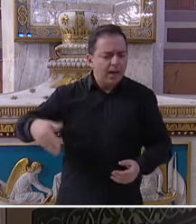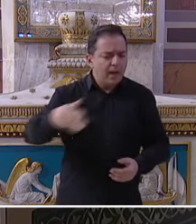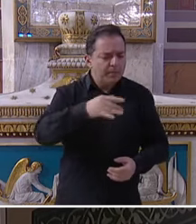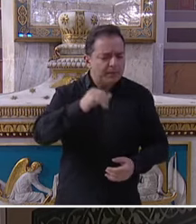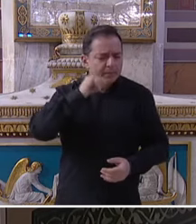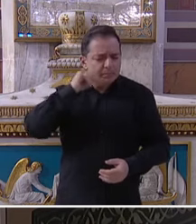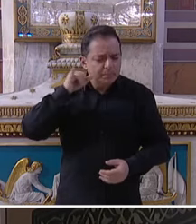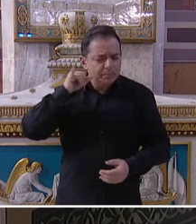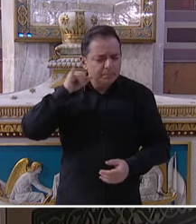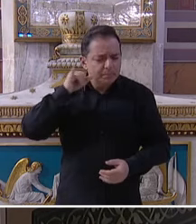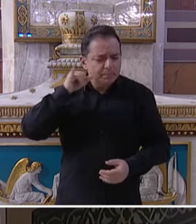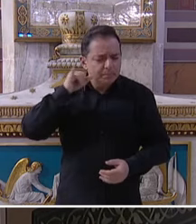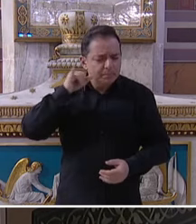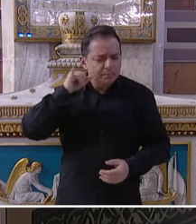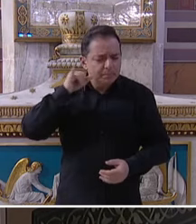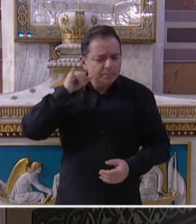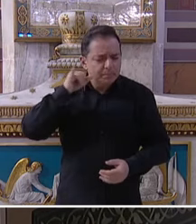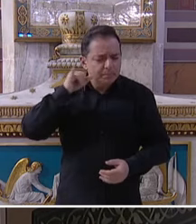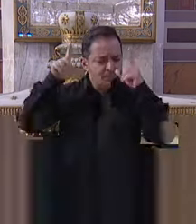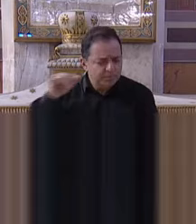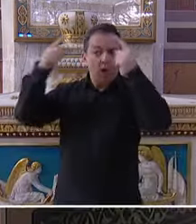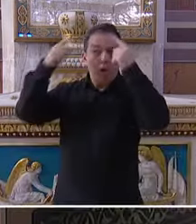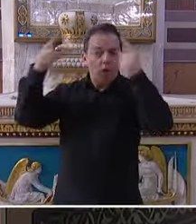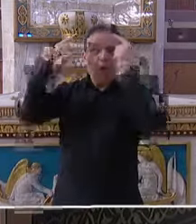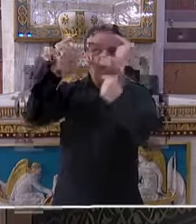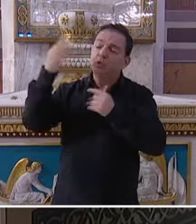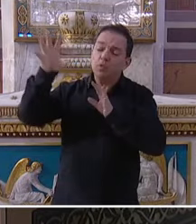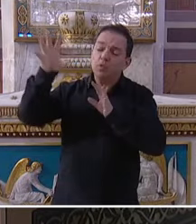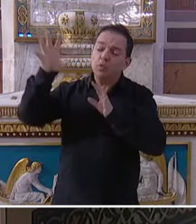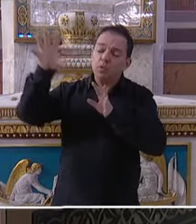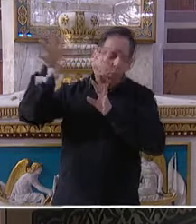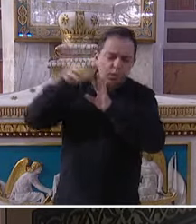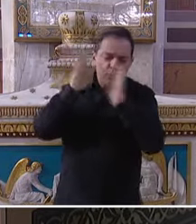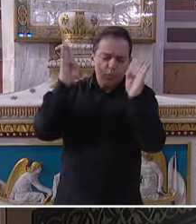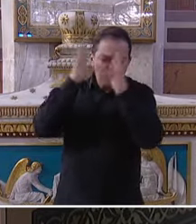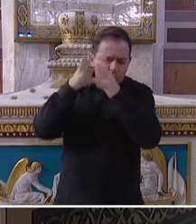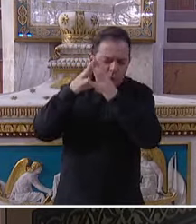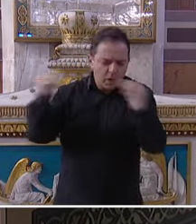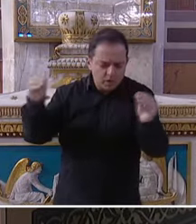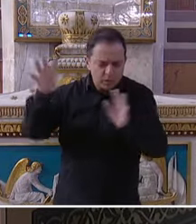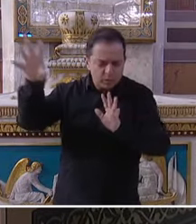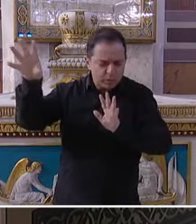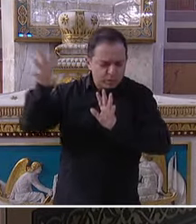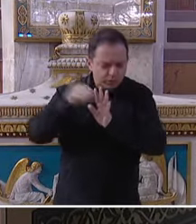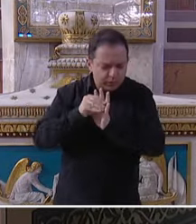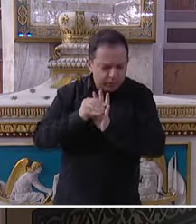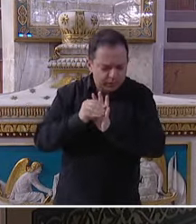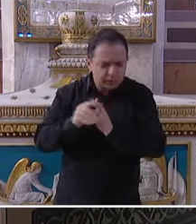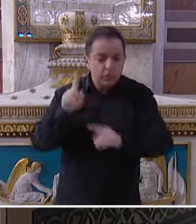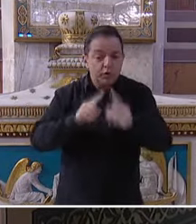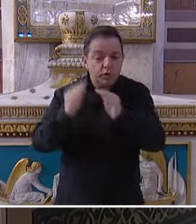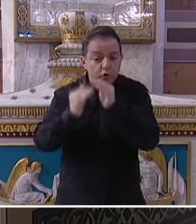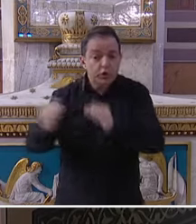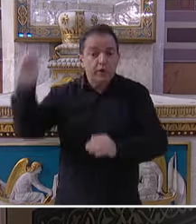με την εικόνα του Θεού του αοράτου, δηλαδή τον Κύριο